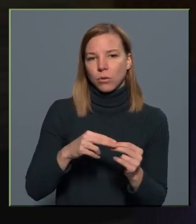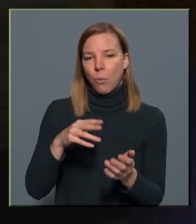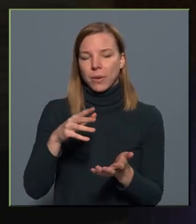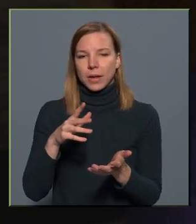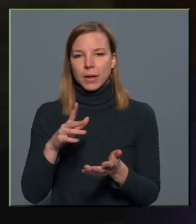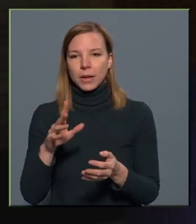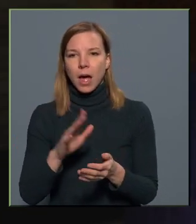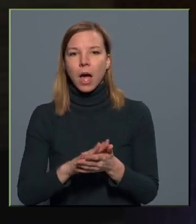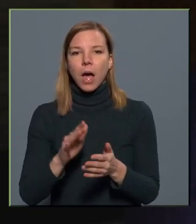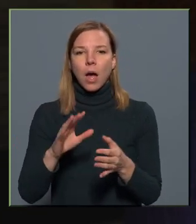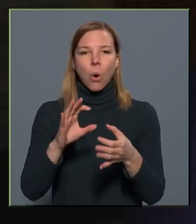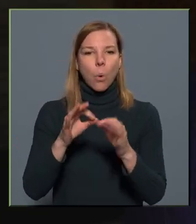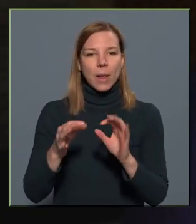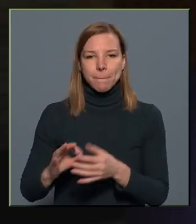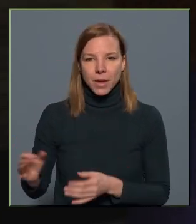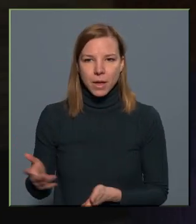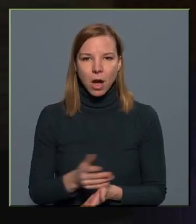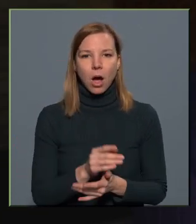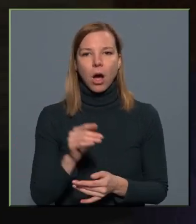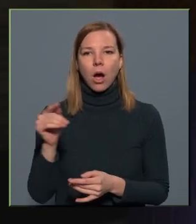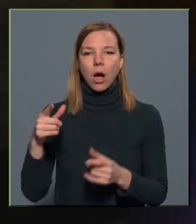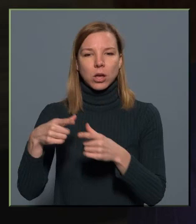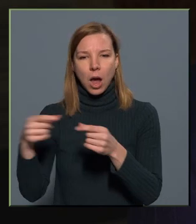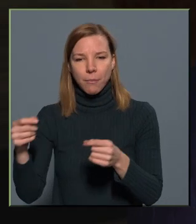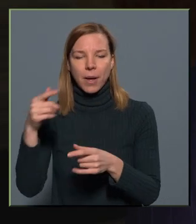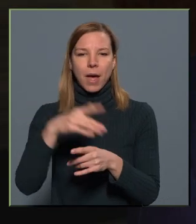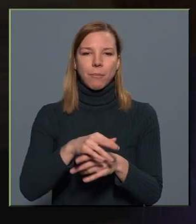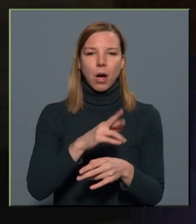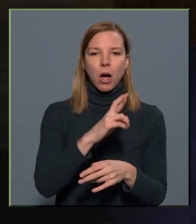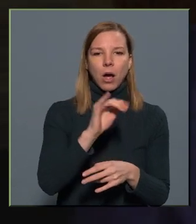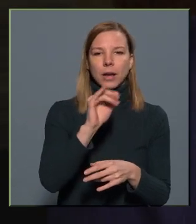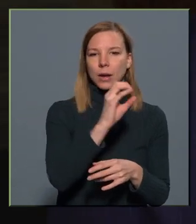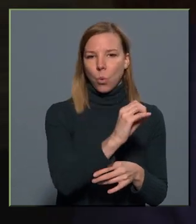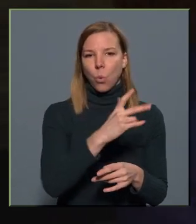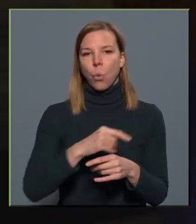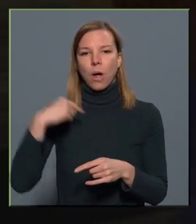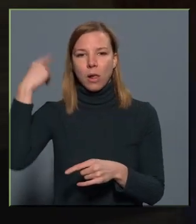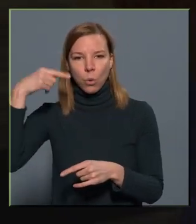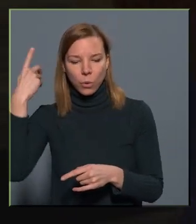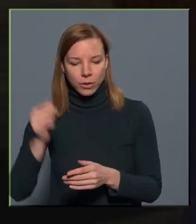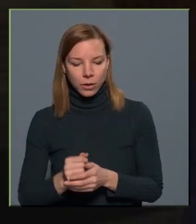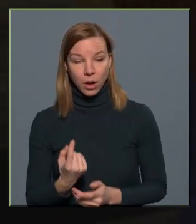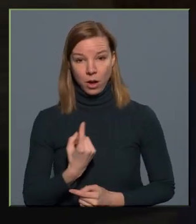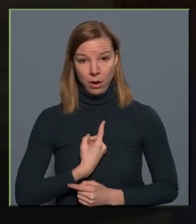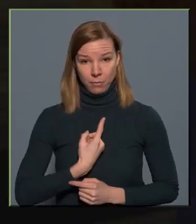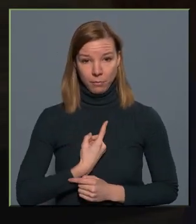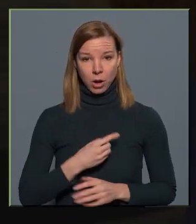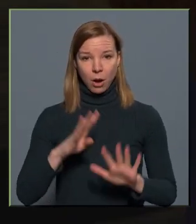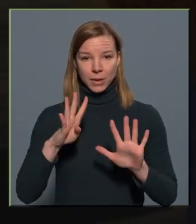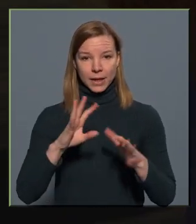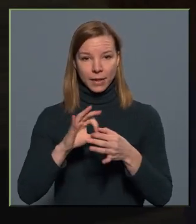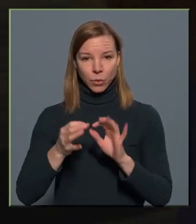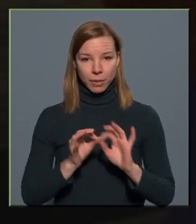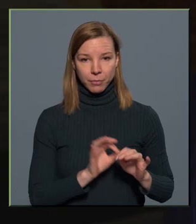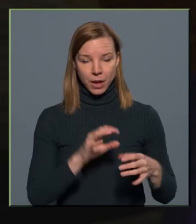is Brazíliában, Rióban volt, azelőtt Londonban, és így tovább. Én jó magam 9 olimpián vettem részt. Hát